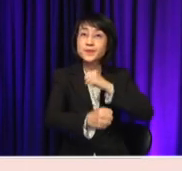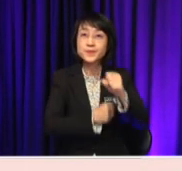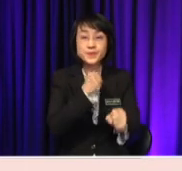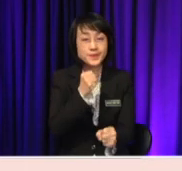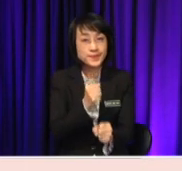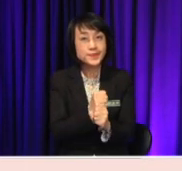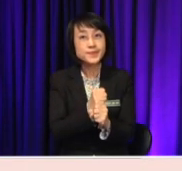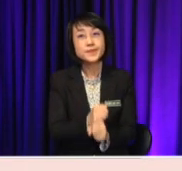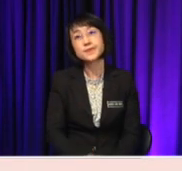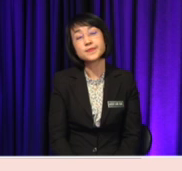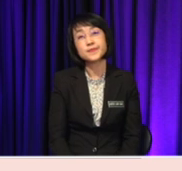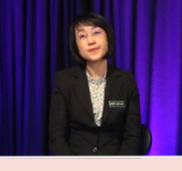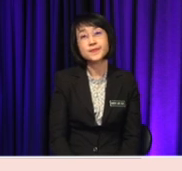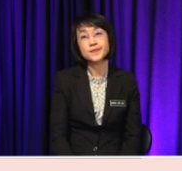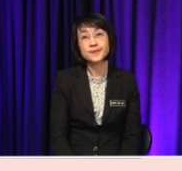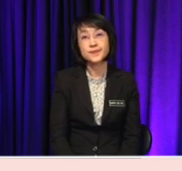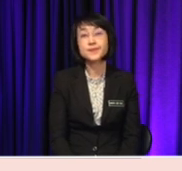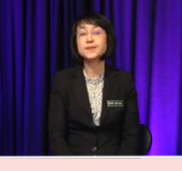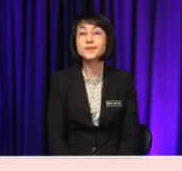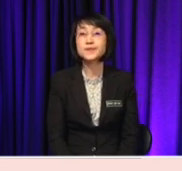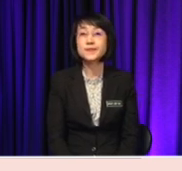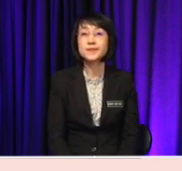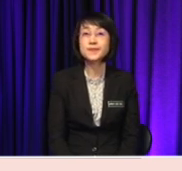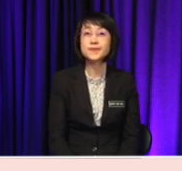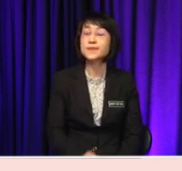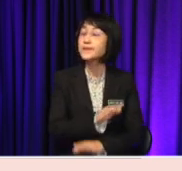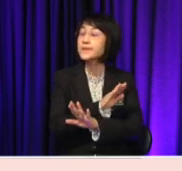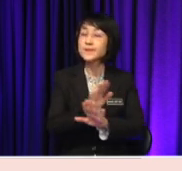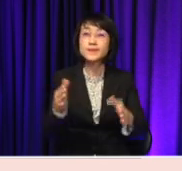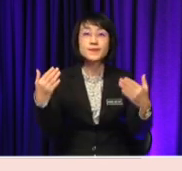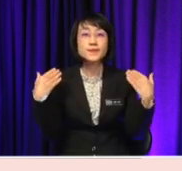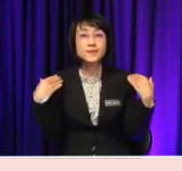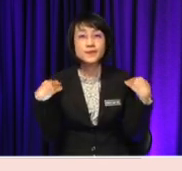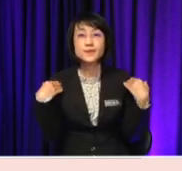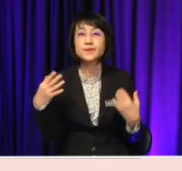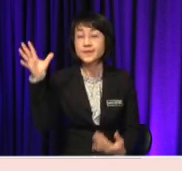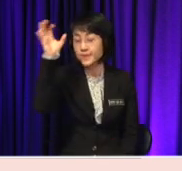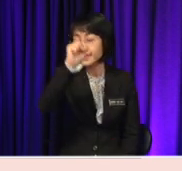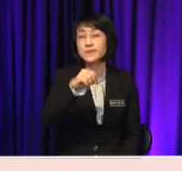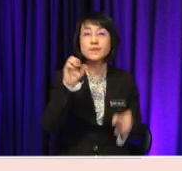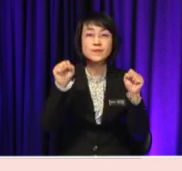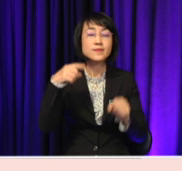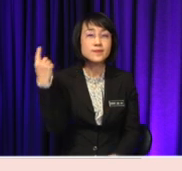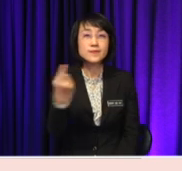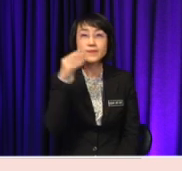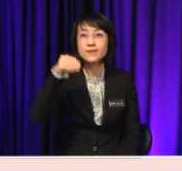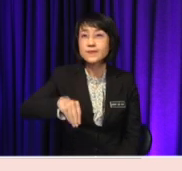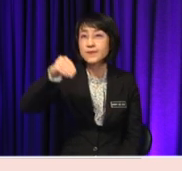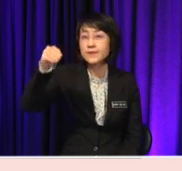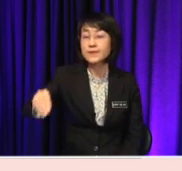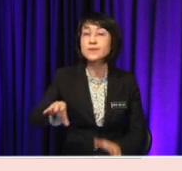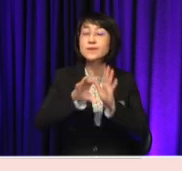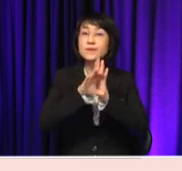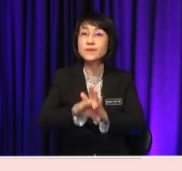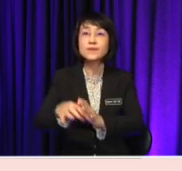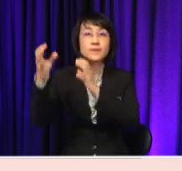hampir sepanjang tahun maksudnya tak pernah lah Miss oke memang kita boleh sintetis menanam contoh yang diberikan tadi kelapa sawi